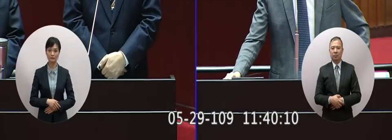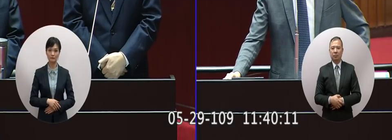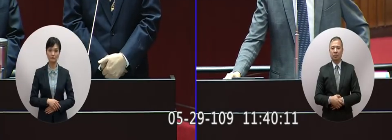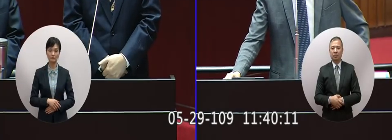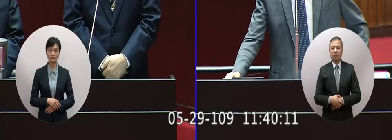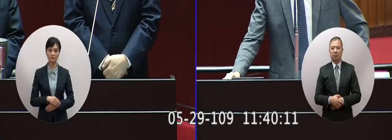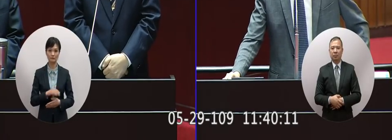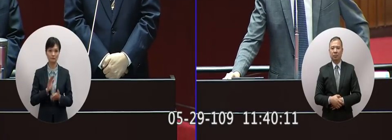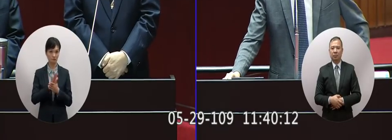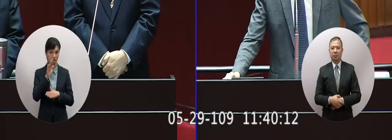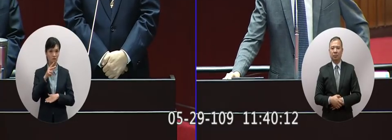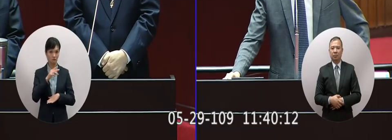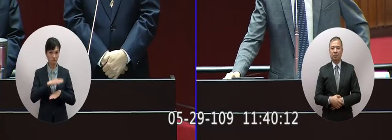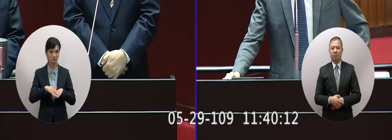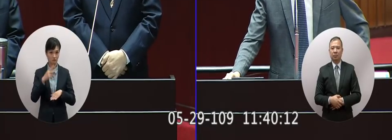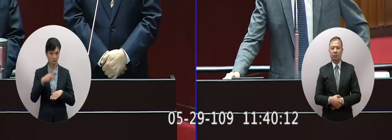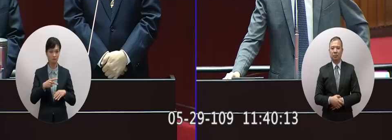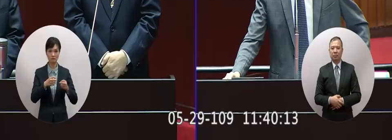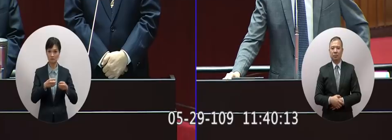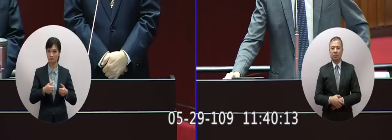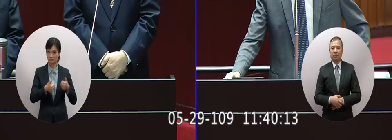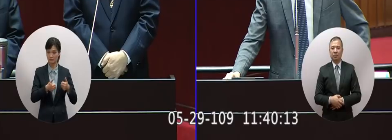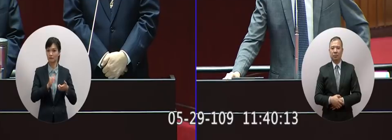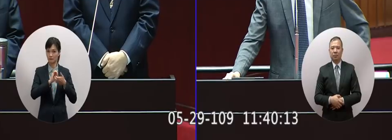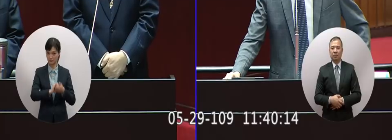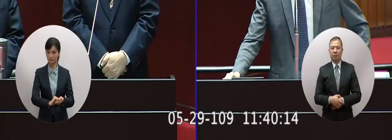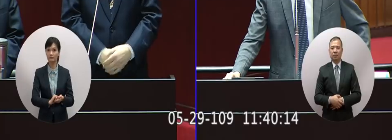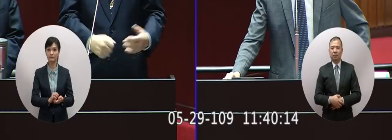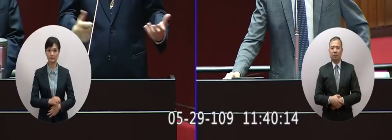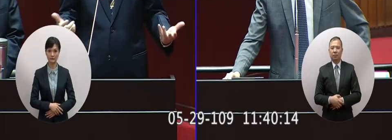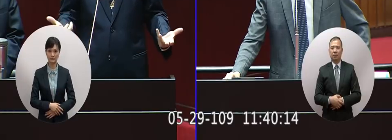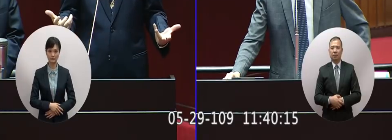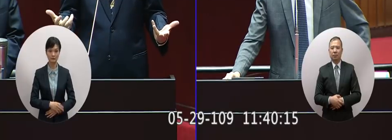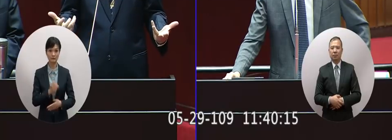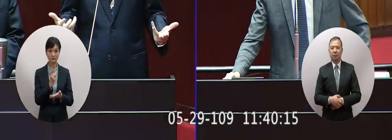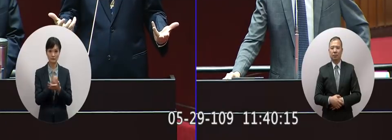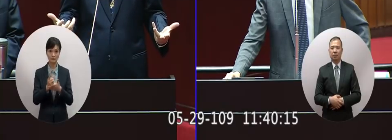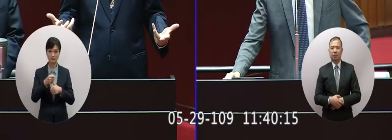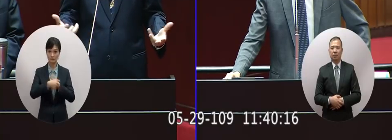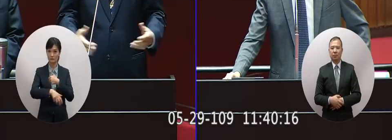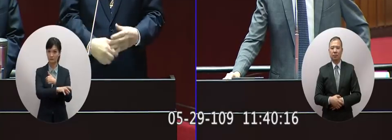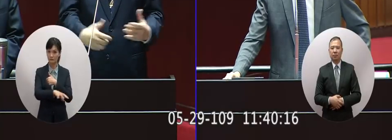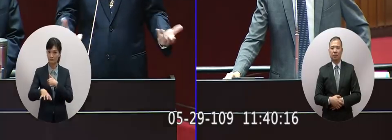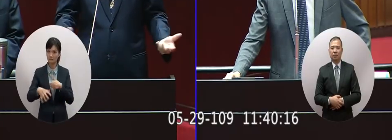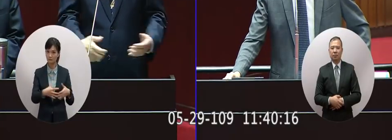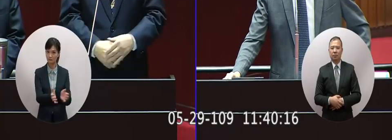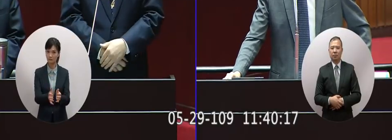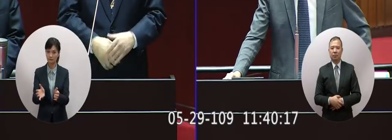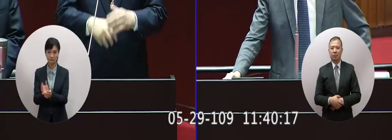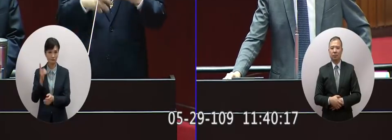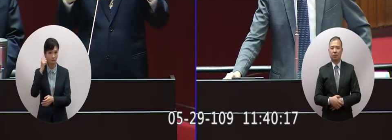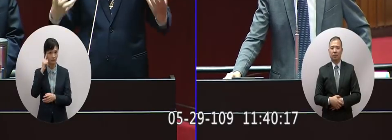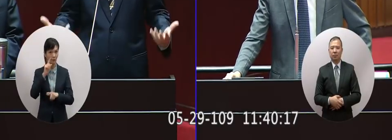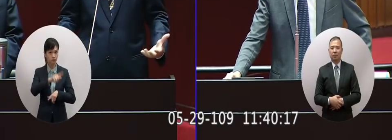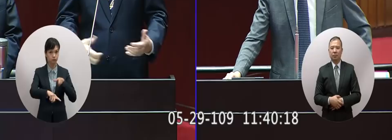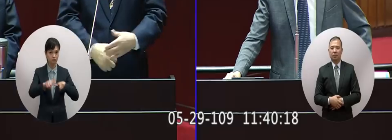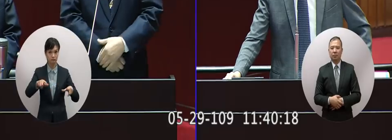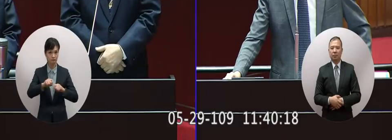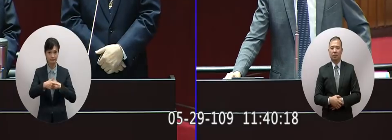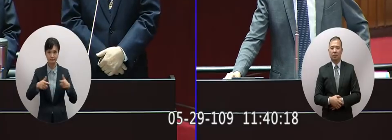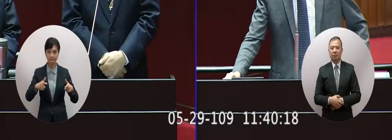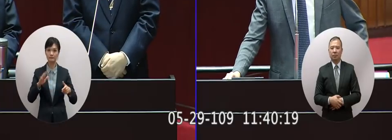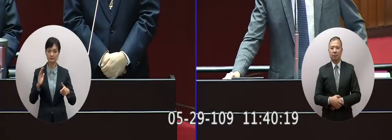出这个决定。那所以这个。各部会可能会有一些意见，相关部会有意见，但是整体还